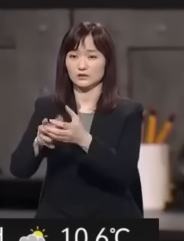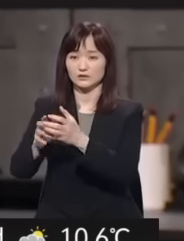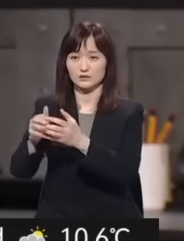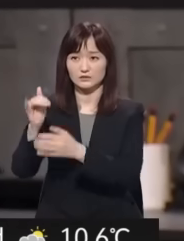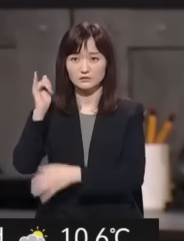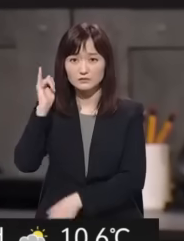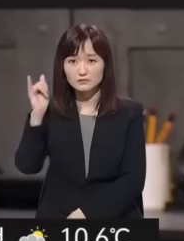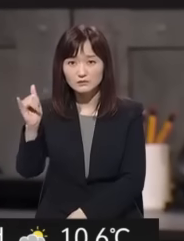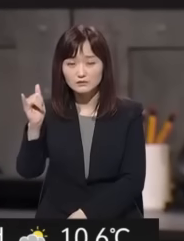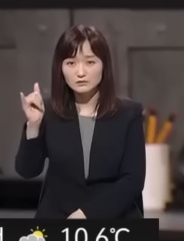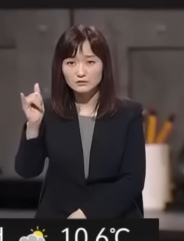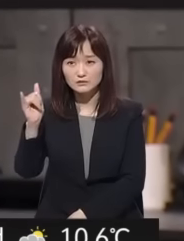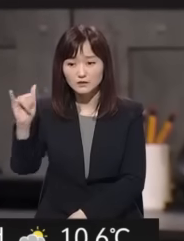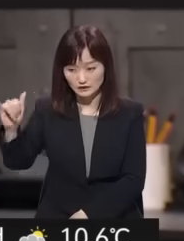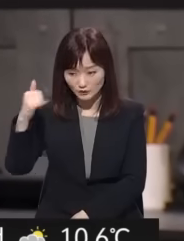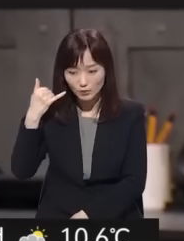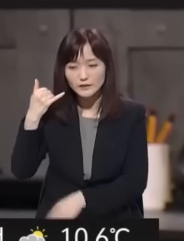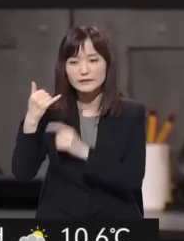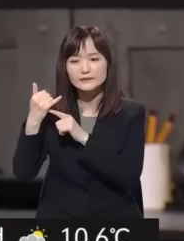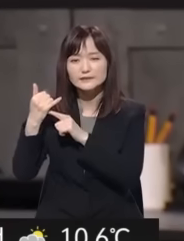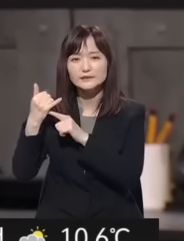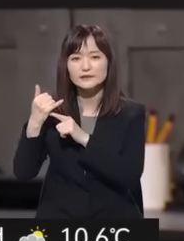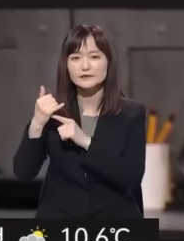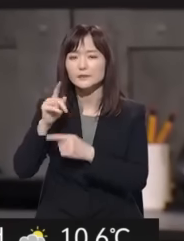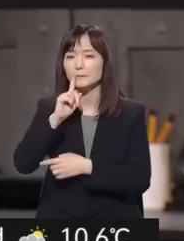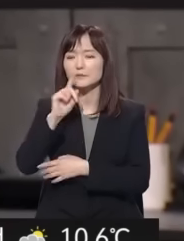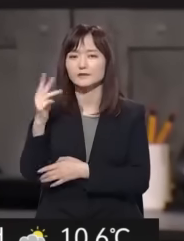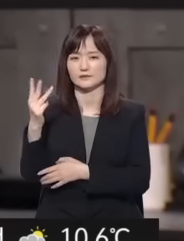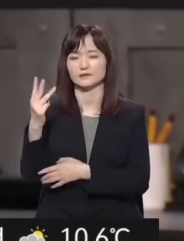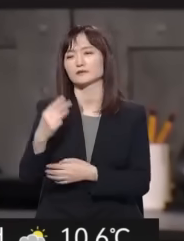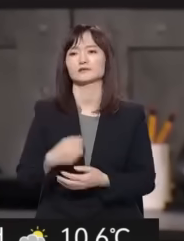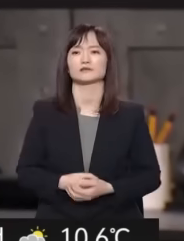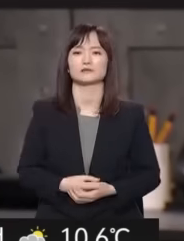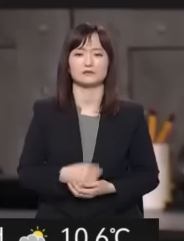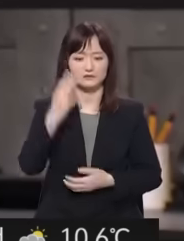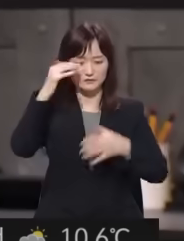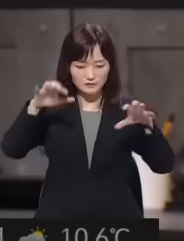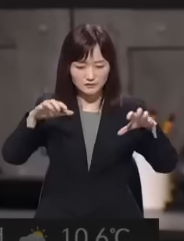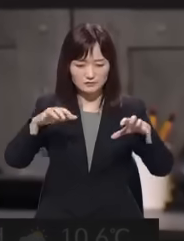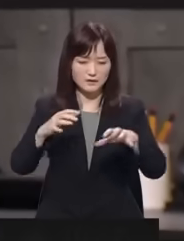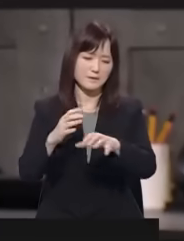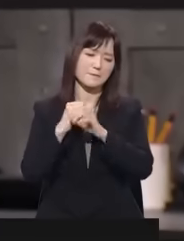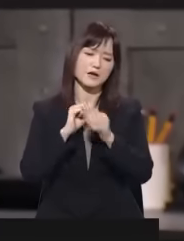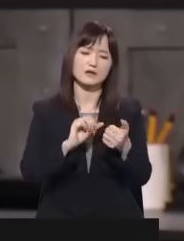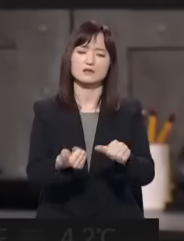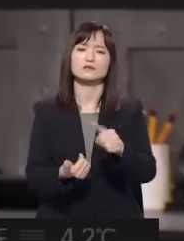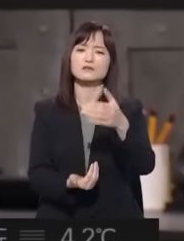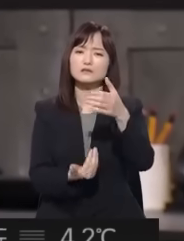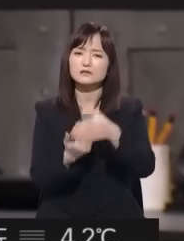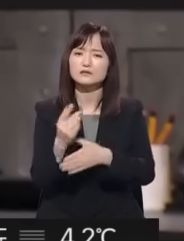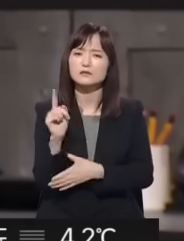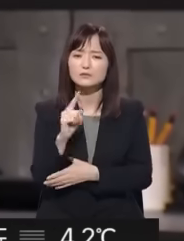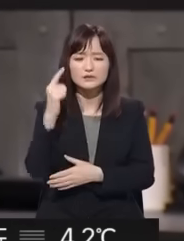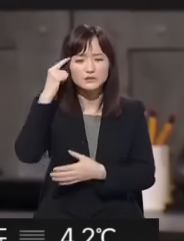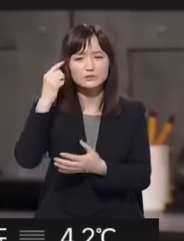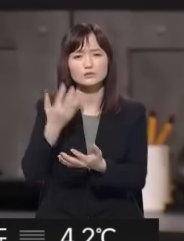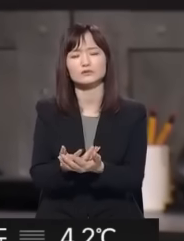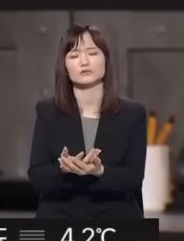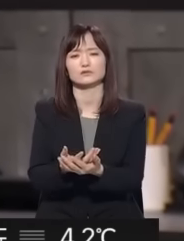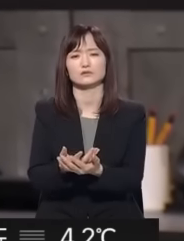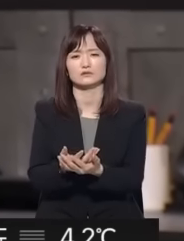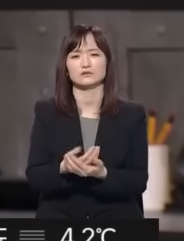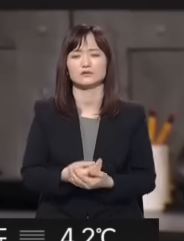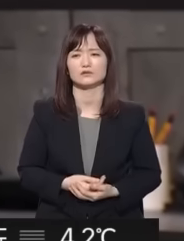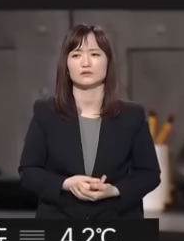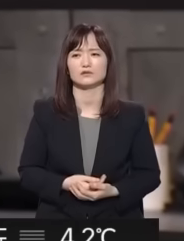세 가지 이야기를 했습니다 사실 대한민국에서 이런 어떤 극단적인 선택의 사건에 우리가 얼마나 참혹하고 얼마나 많은 충격을 받았습니까 그래서